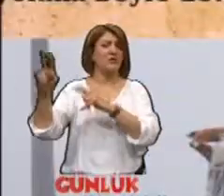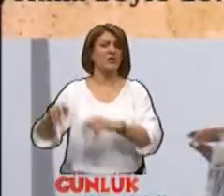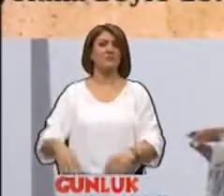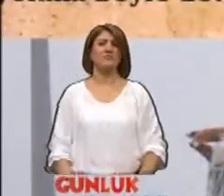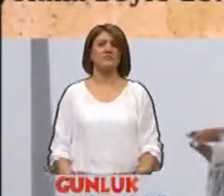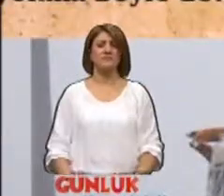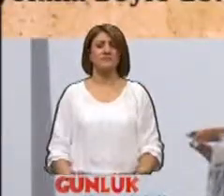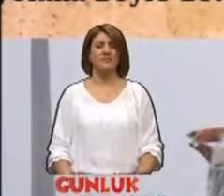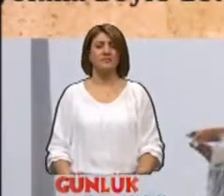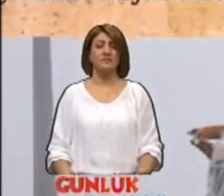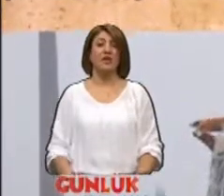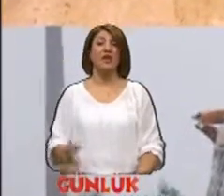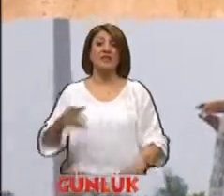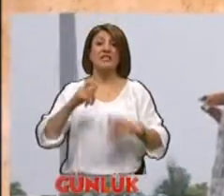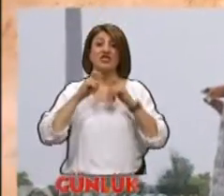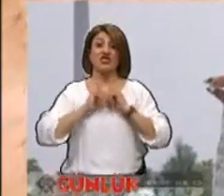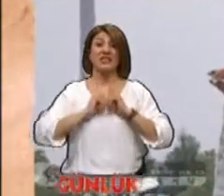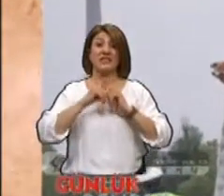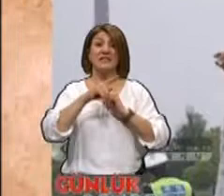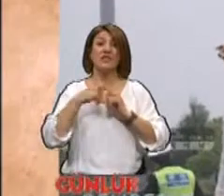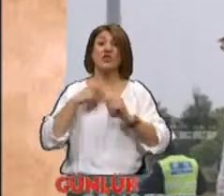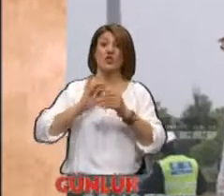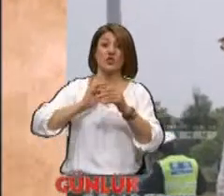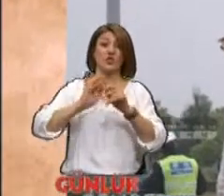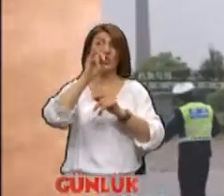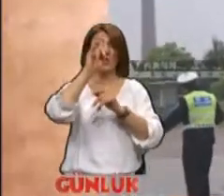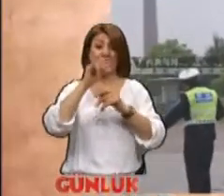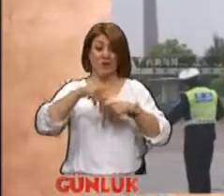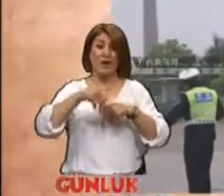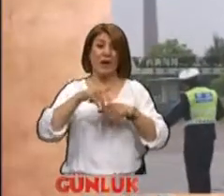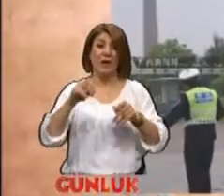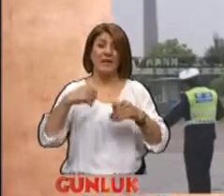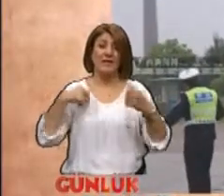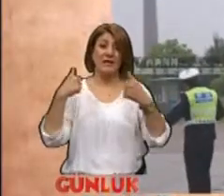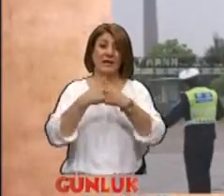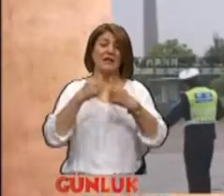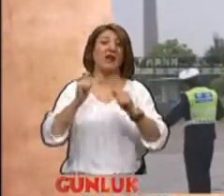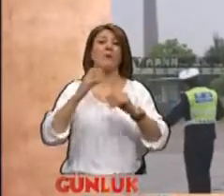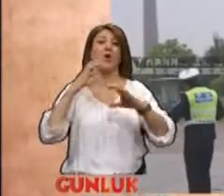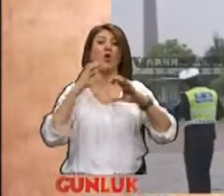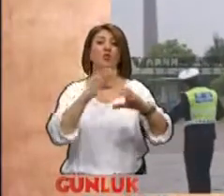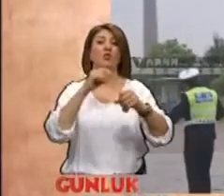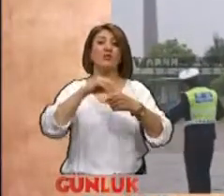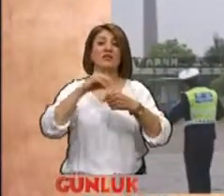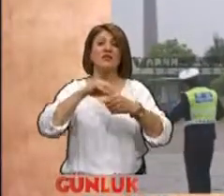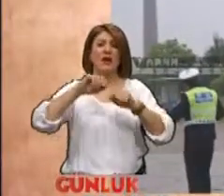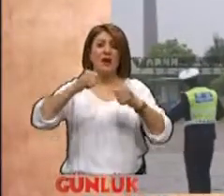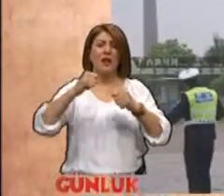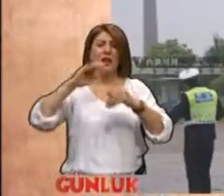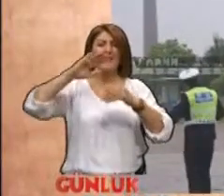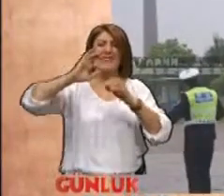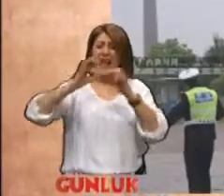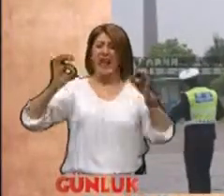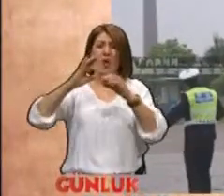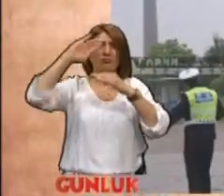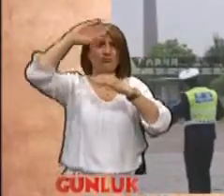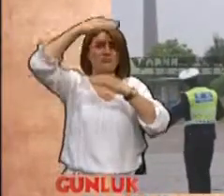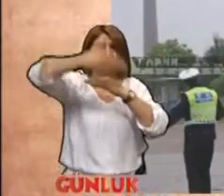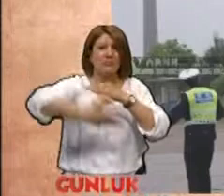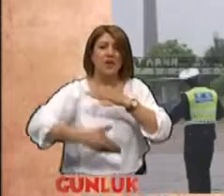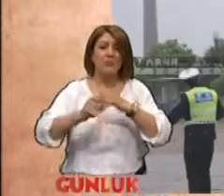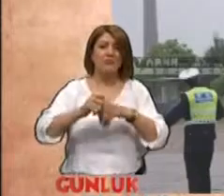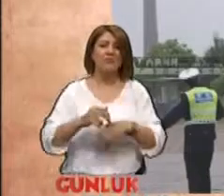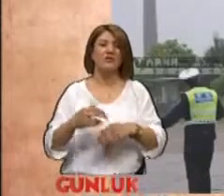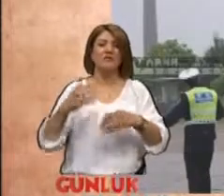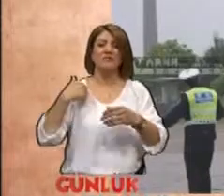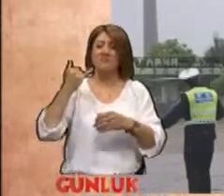Evet. Çin'in güneyindeki Guangke eyaletinde kaza yapan bir otobüs şoförü kırılan ön camını naylonla kapatarak yolcularıyla birlikte